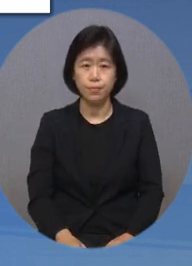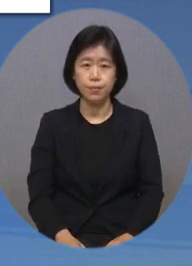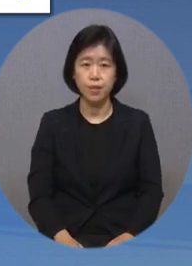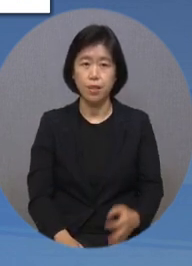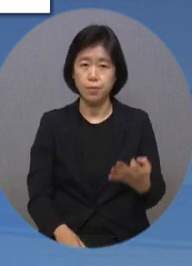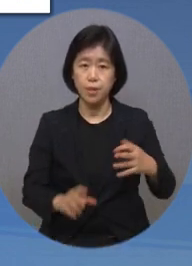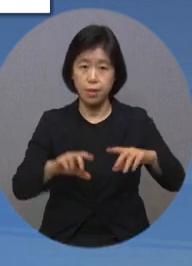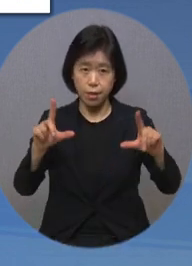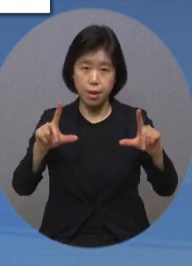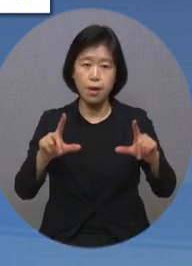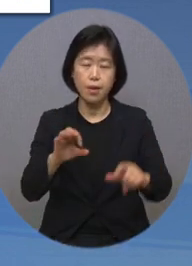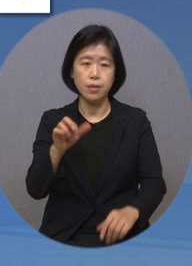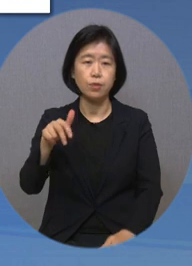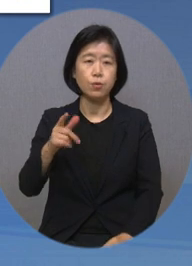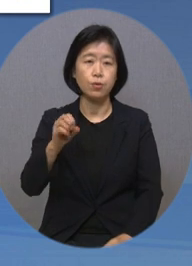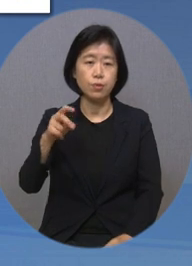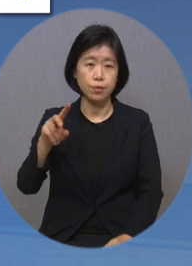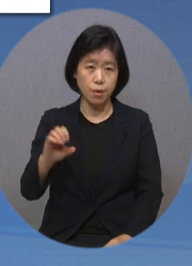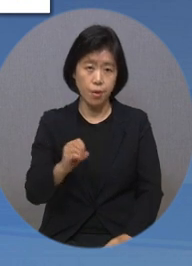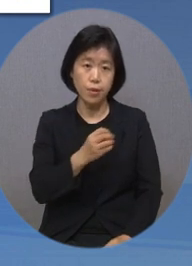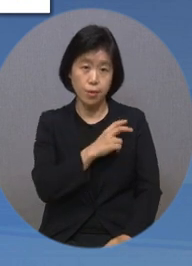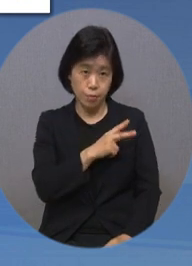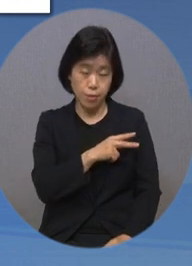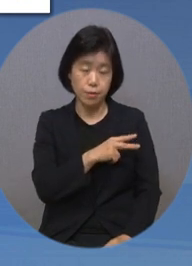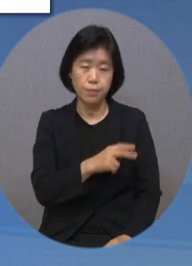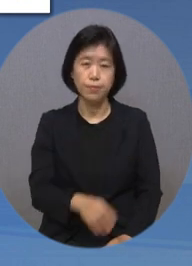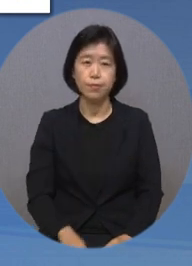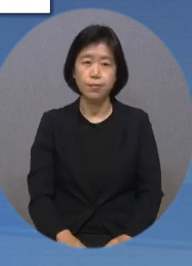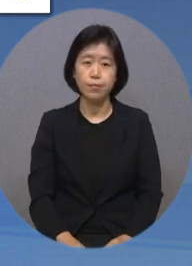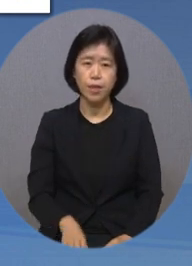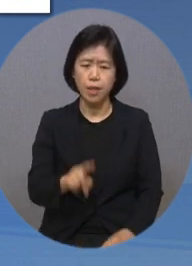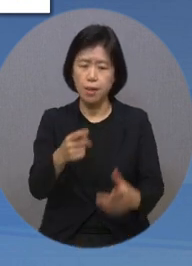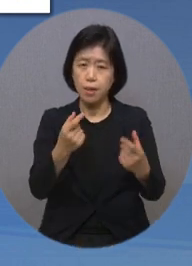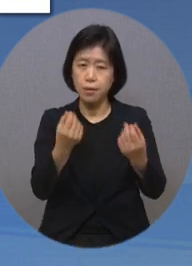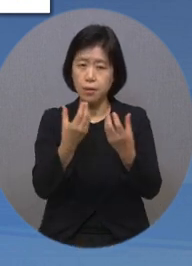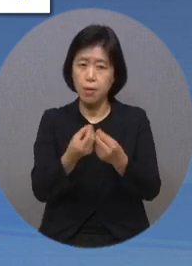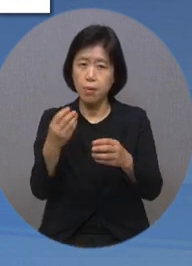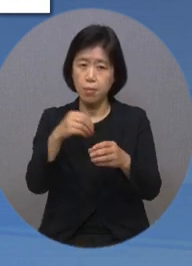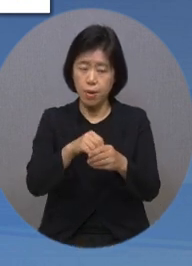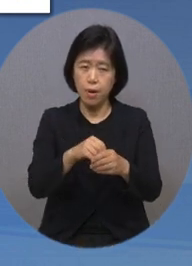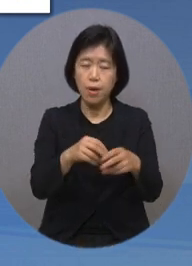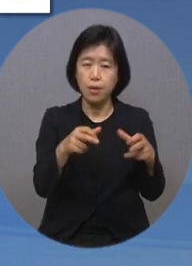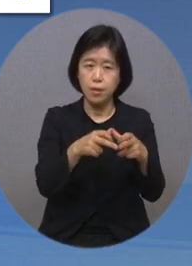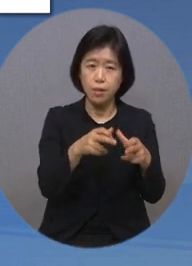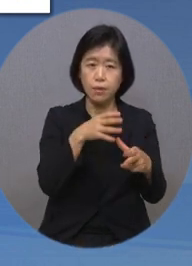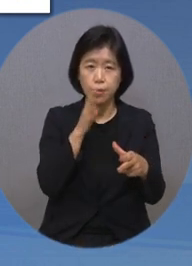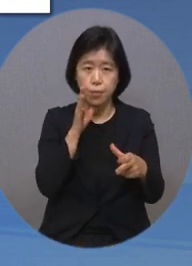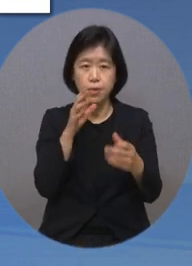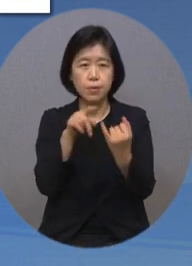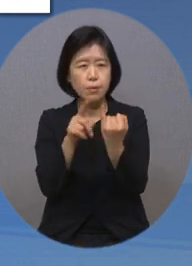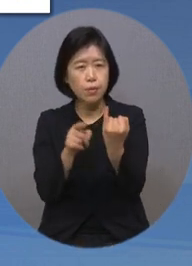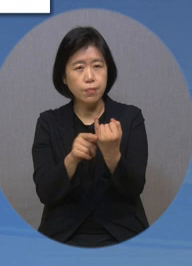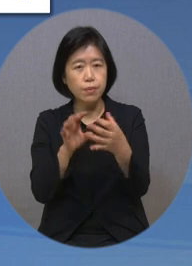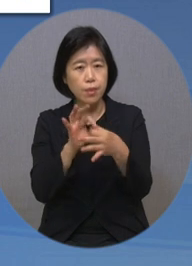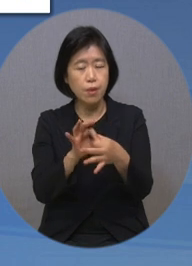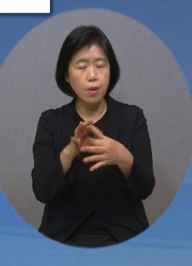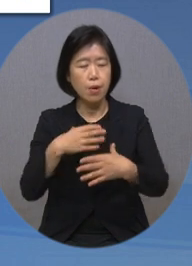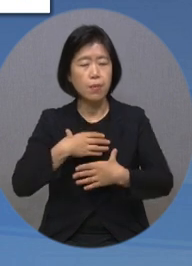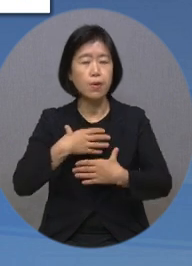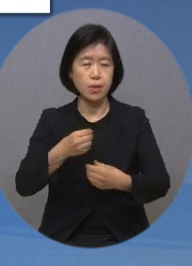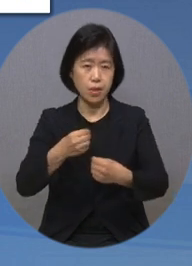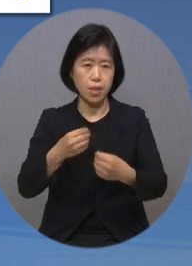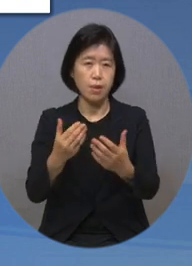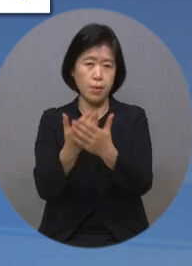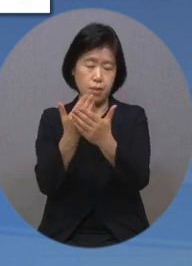14일 국민의힘 이종성 의원은 이 같은 내용을 담은 장애인, 노인, 임산부 등의 편의 증진 보장에 관한 법률